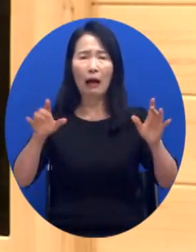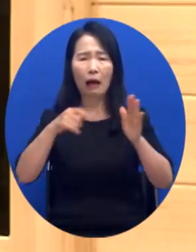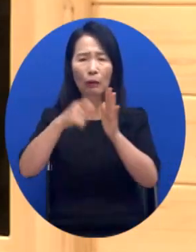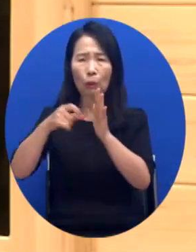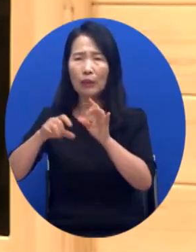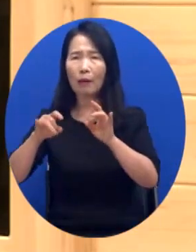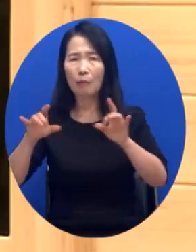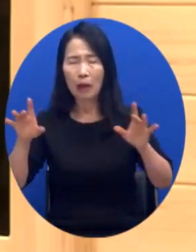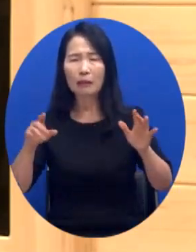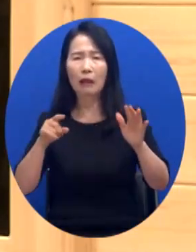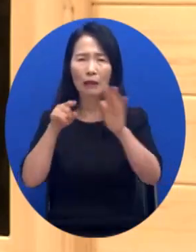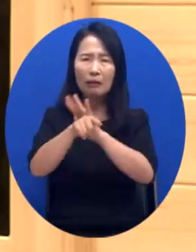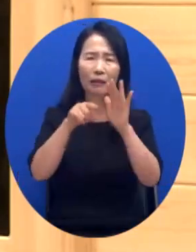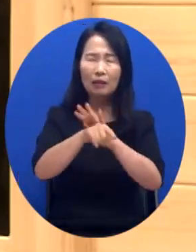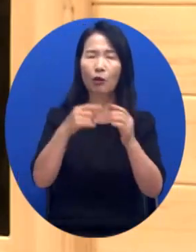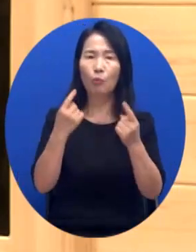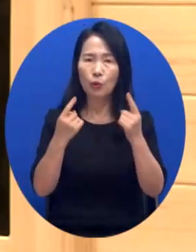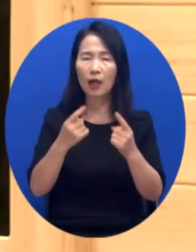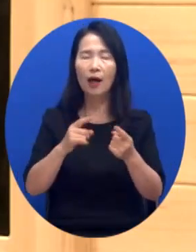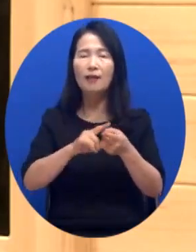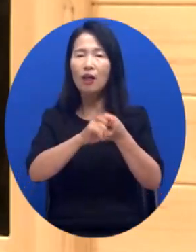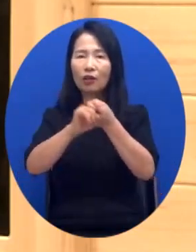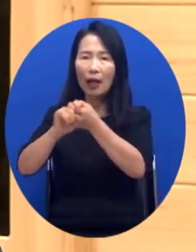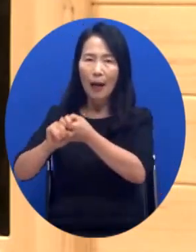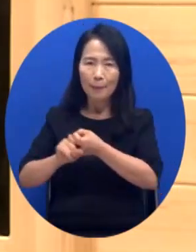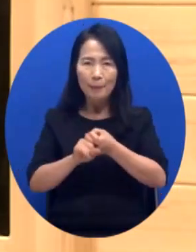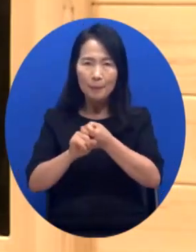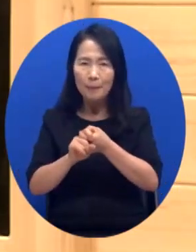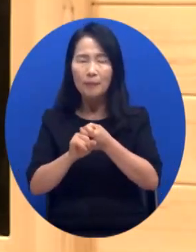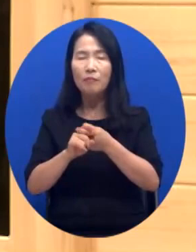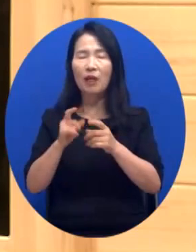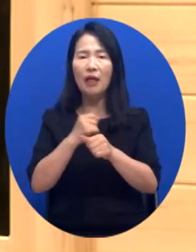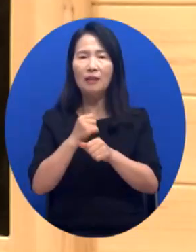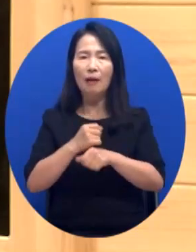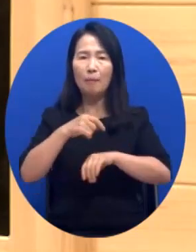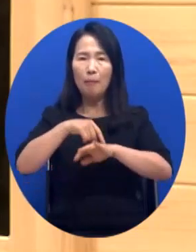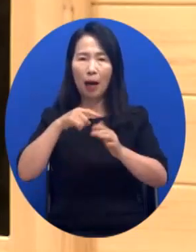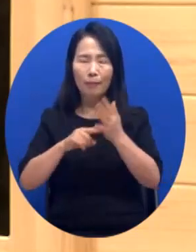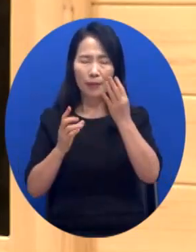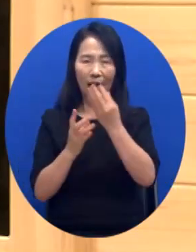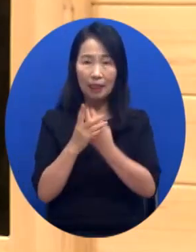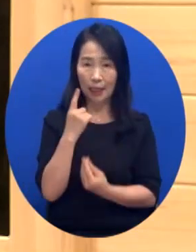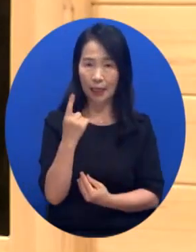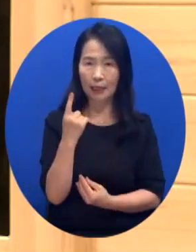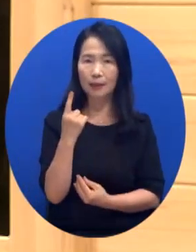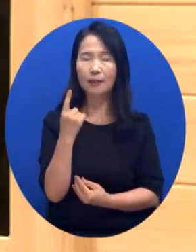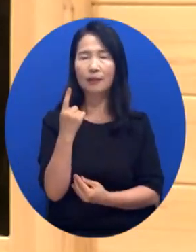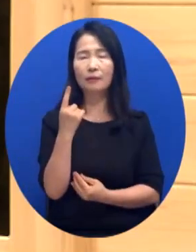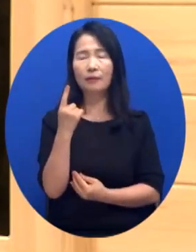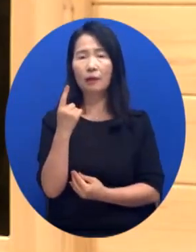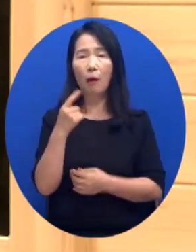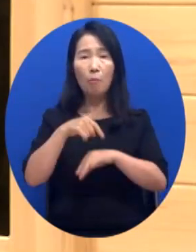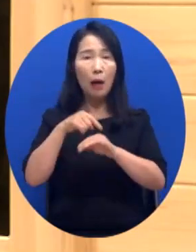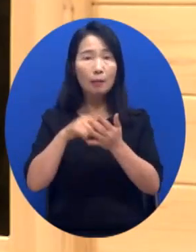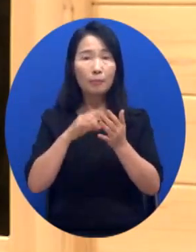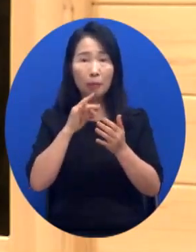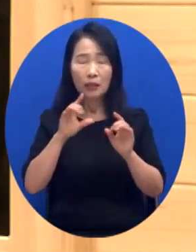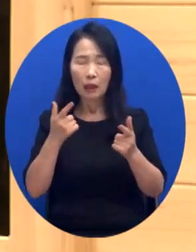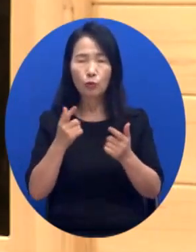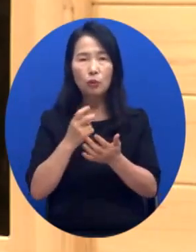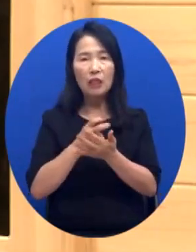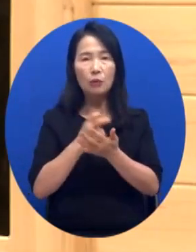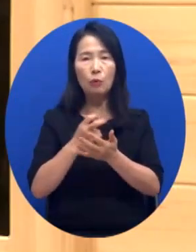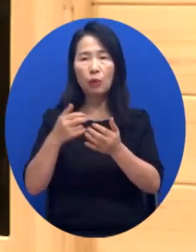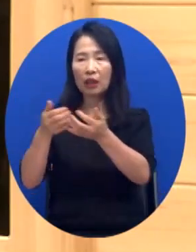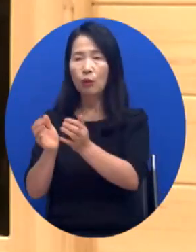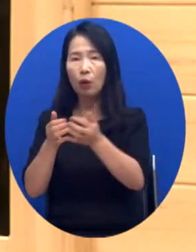수가 없는 겁니다. 일단 연합을 해서 마음이 하나 그러려면 마음만 연합이 되는 게 아니라 제도권에서도